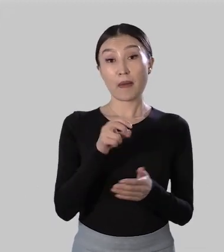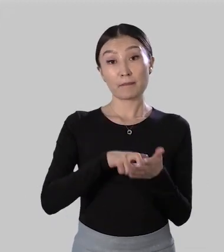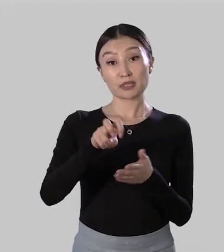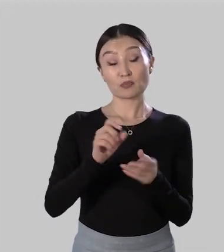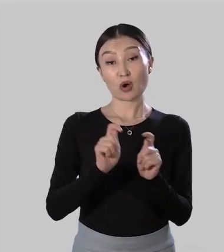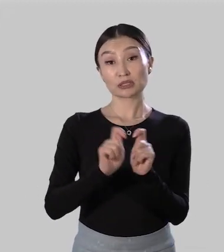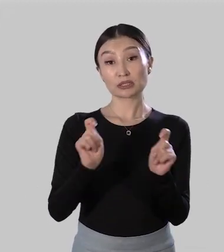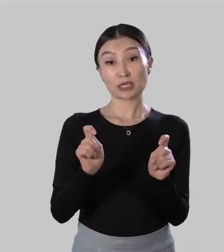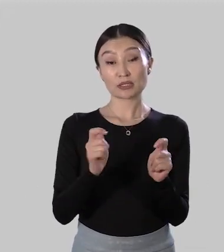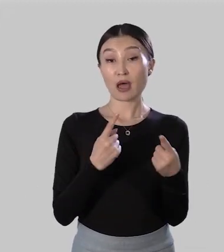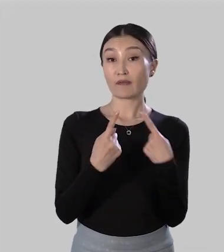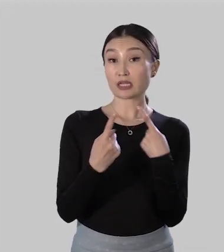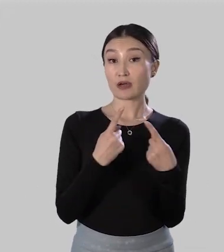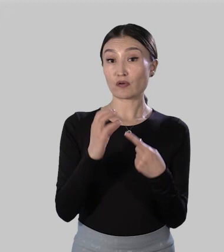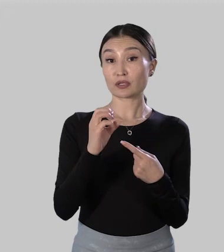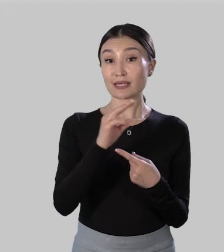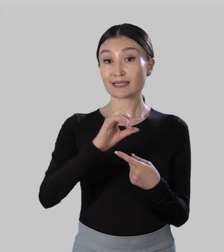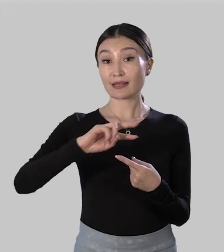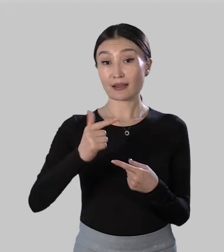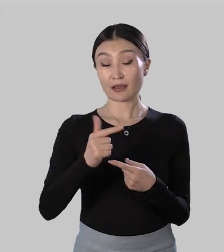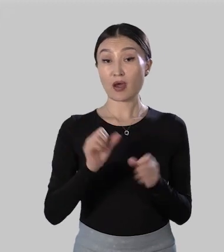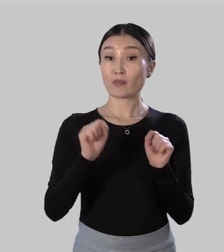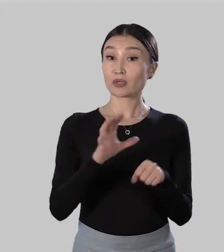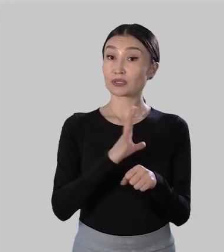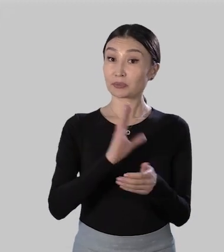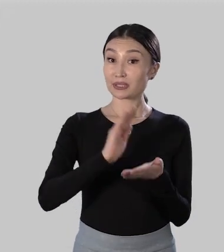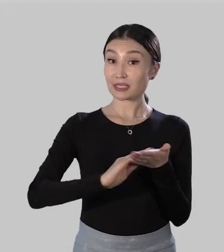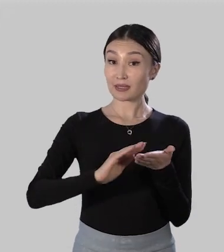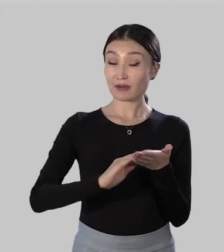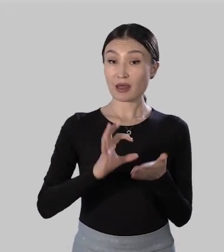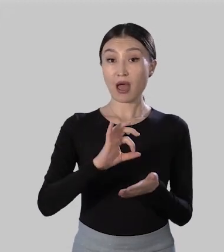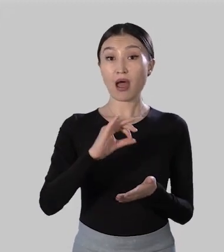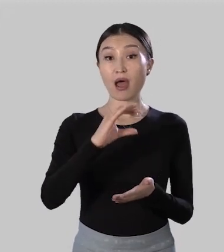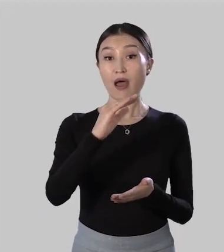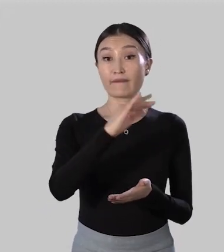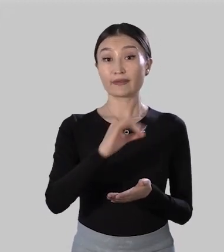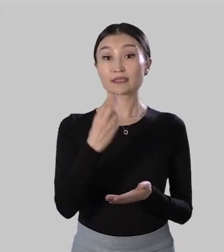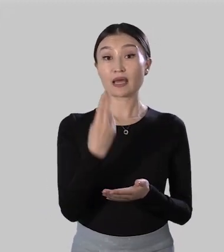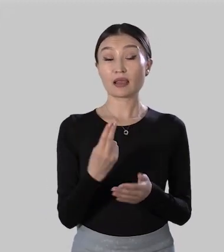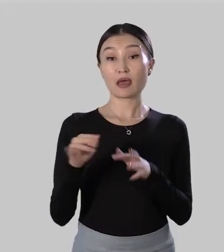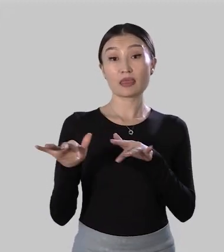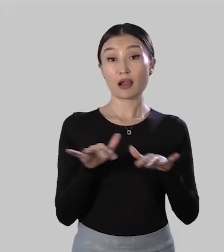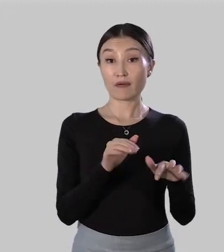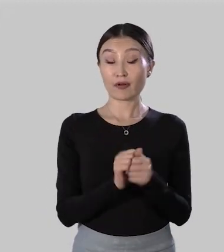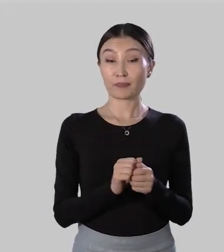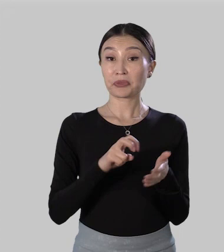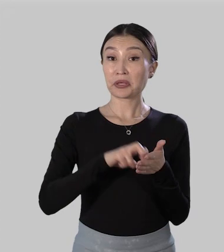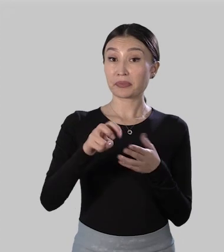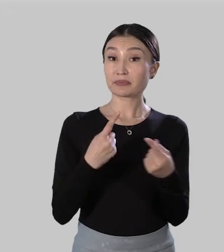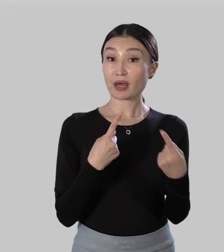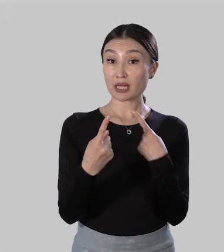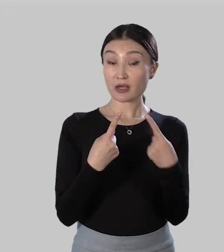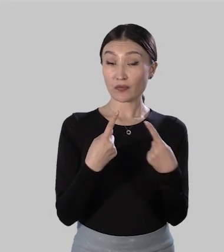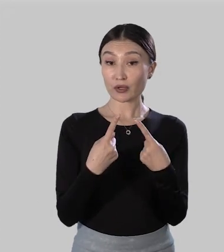чаще всего создается в разговорном стиле, но может быть составлено и в официально-деловом. Письма